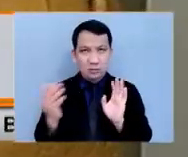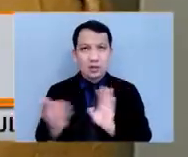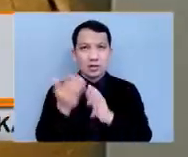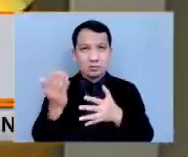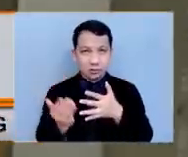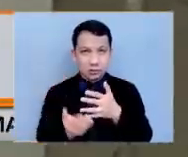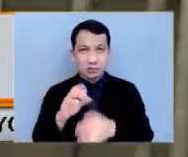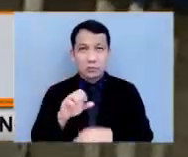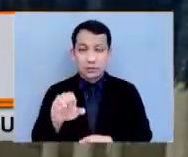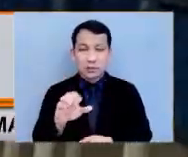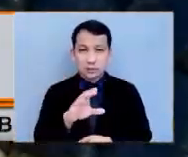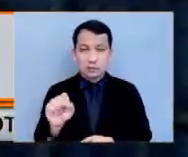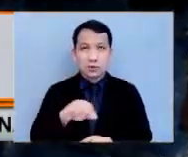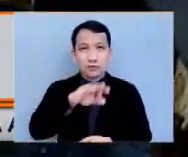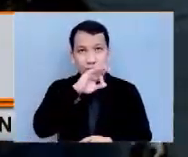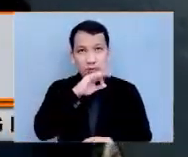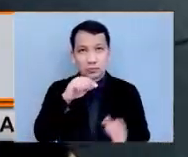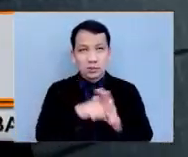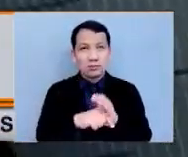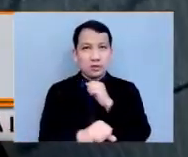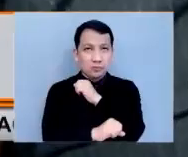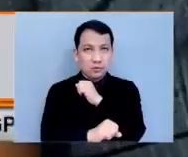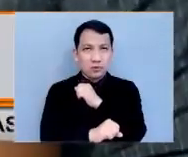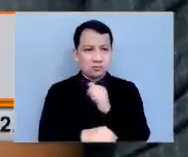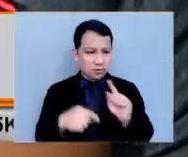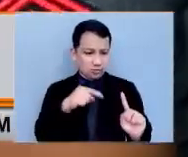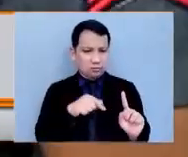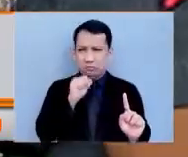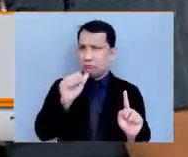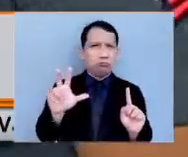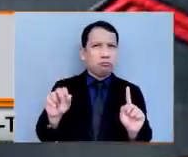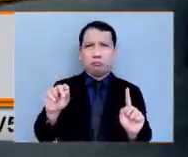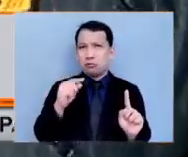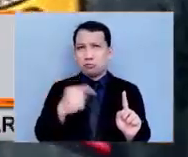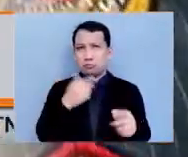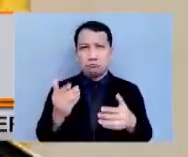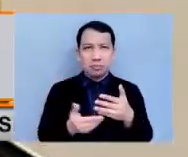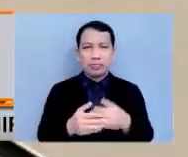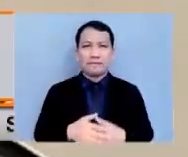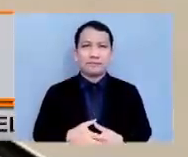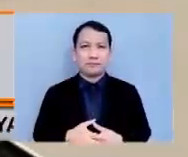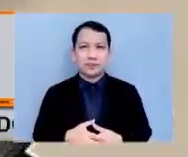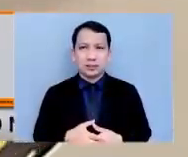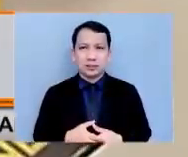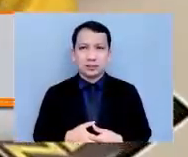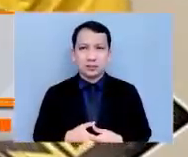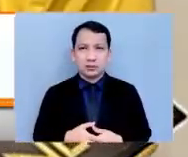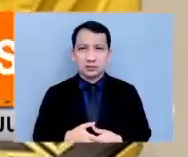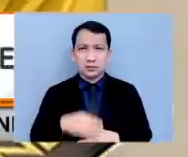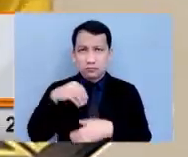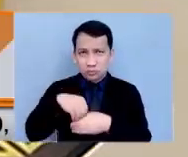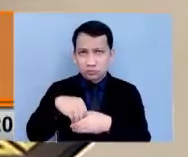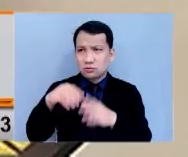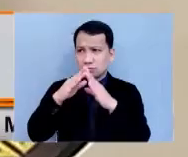kaso, kabilang na ang frustrated homicide at theft. Todo tanggi naman ang suspect sa panibagong paratang. Sa loob ng bahay, pinasok